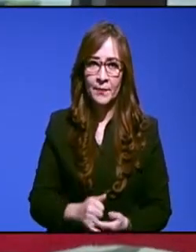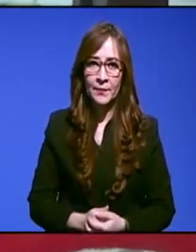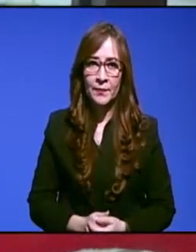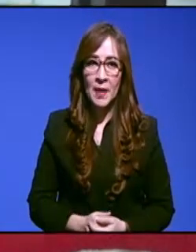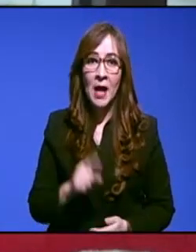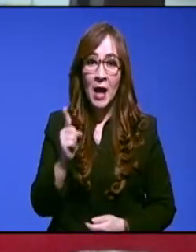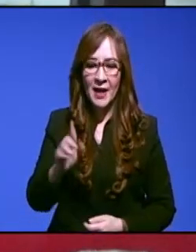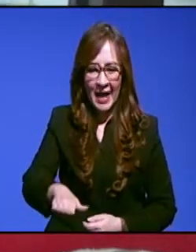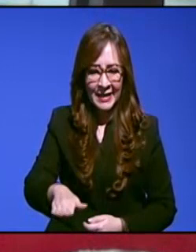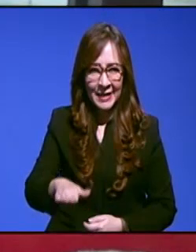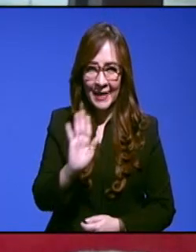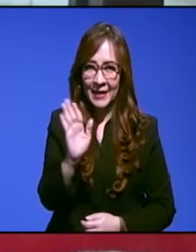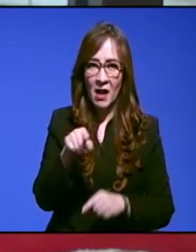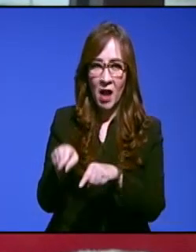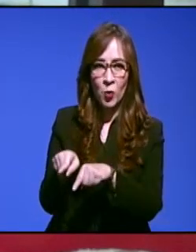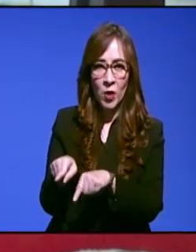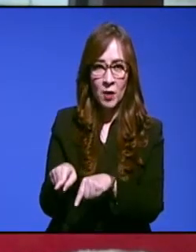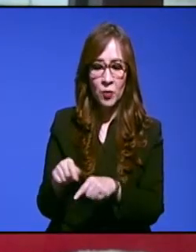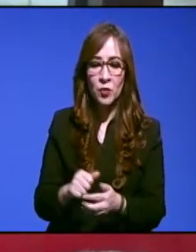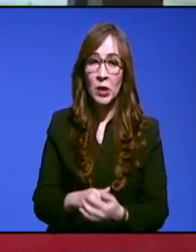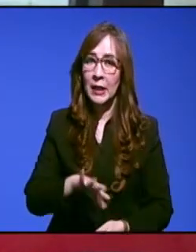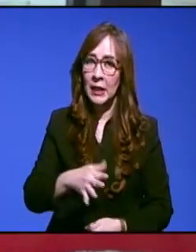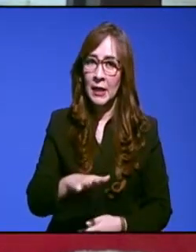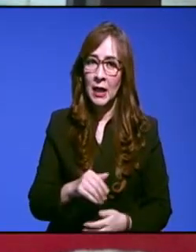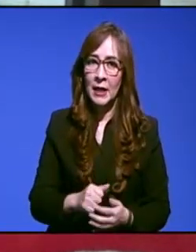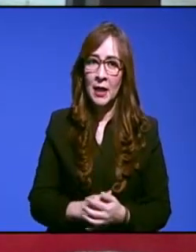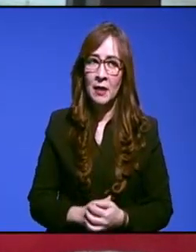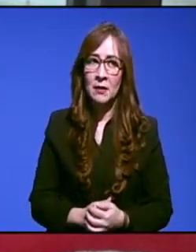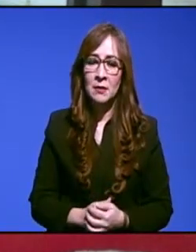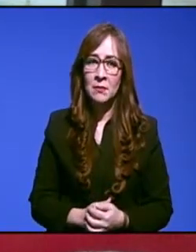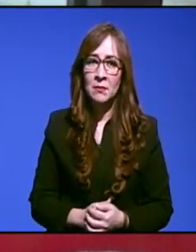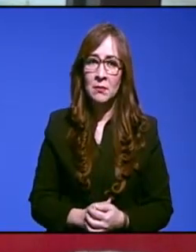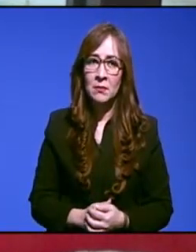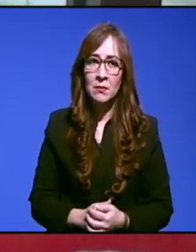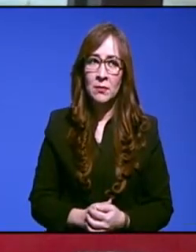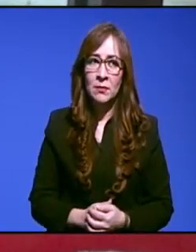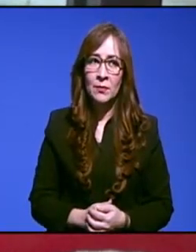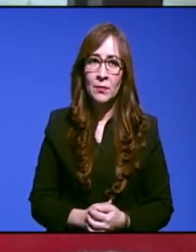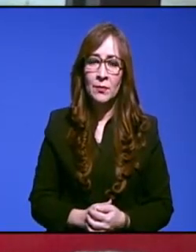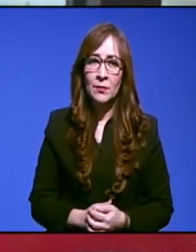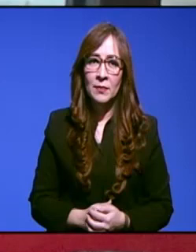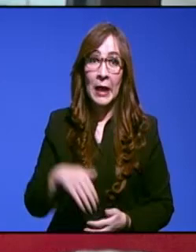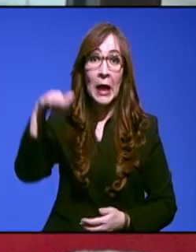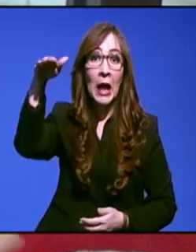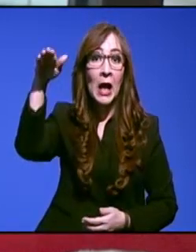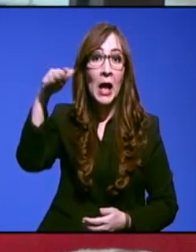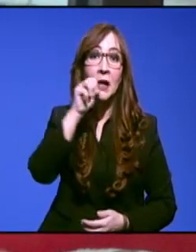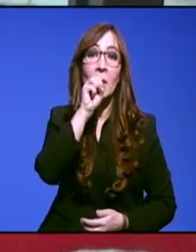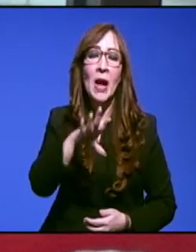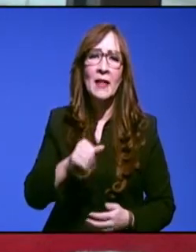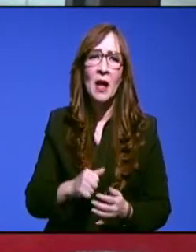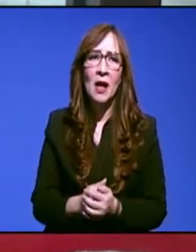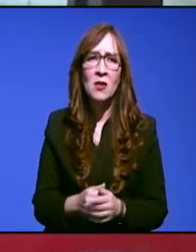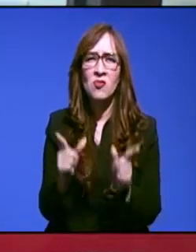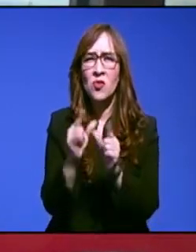adiknya. Kadang-kadang lagi enak sama si adik, kakak-kakaknya, mama ini wifi mati, mama itu,